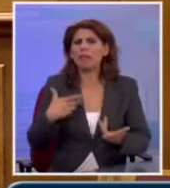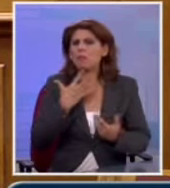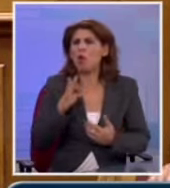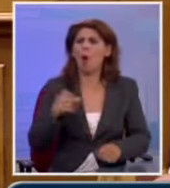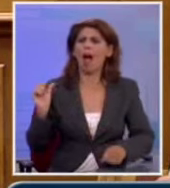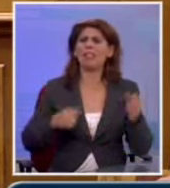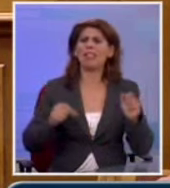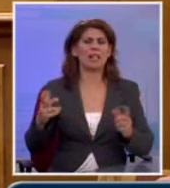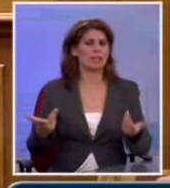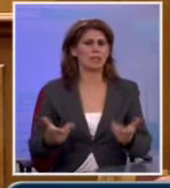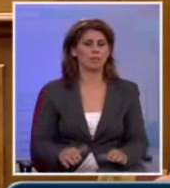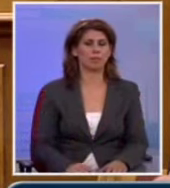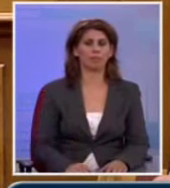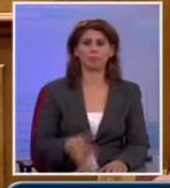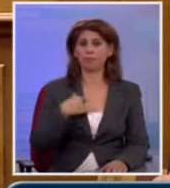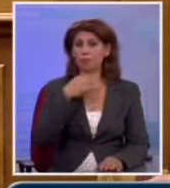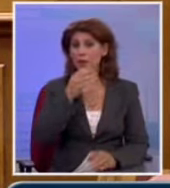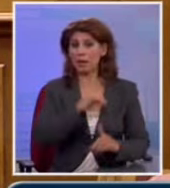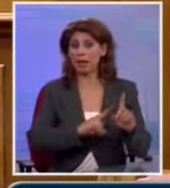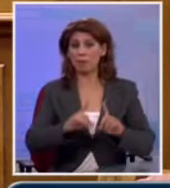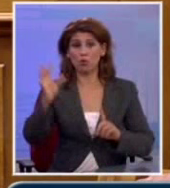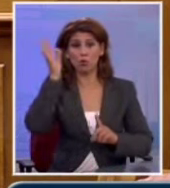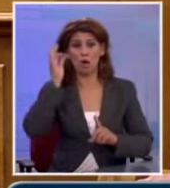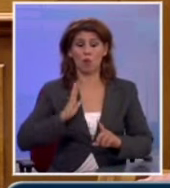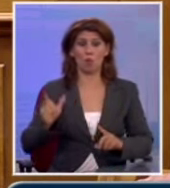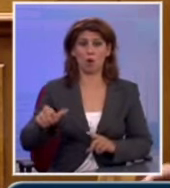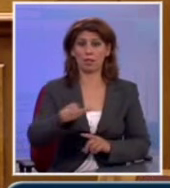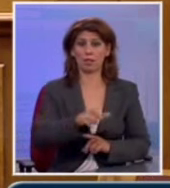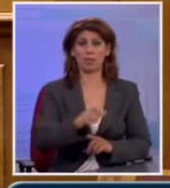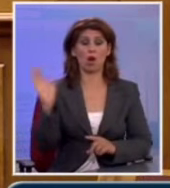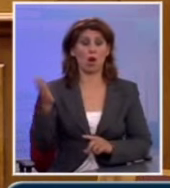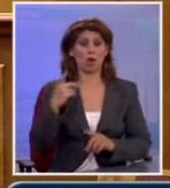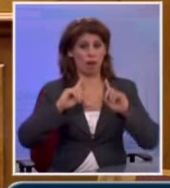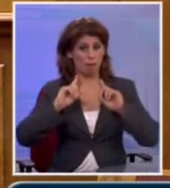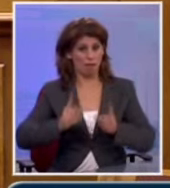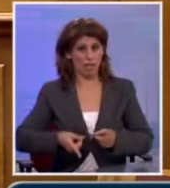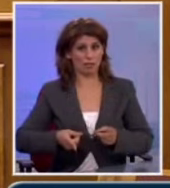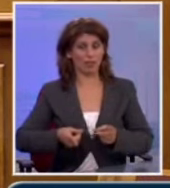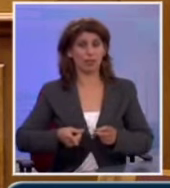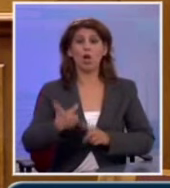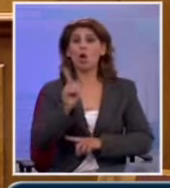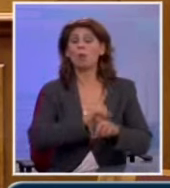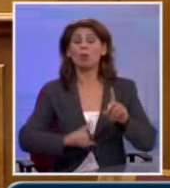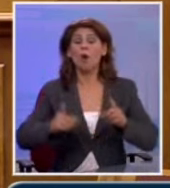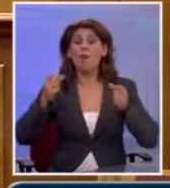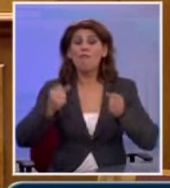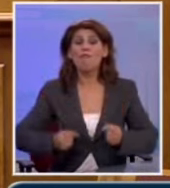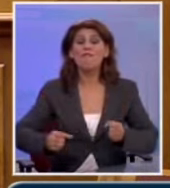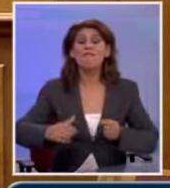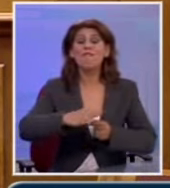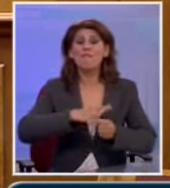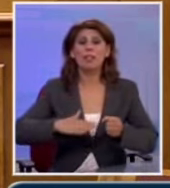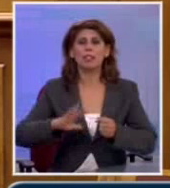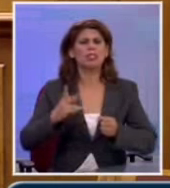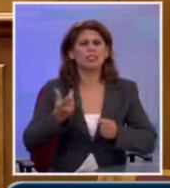Είπε κανείς στους Γάλλους πολίτες όταν αποφάσιζαν για το πιο θεμελιώδες για την Ένωση ζήτημα. Τι